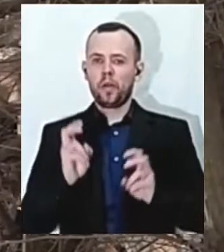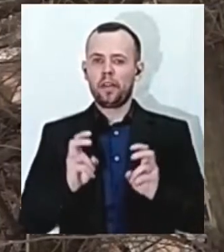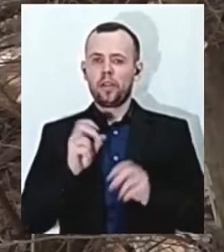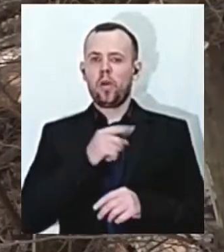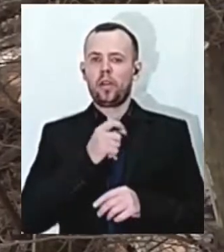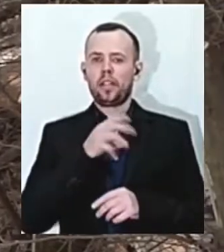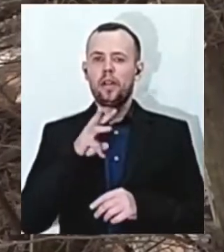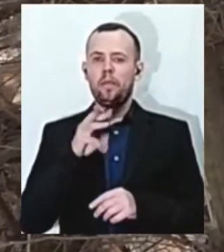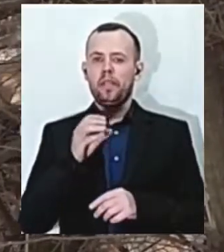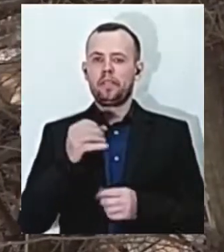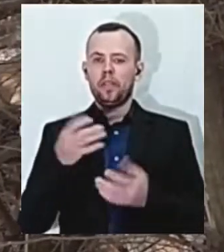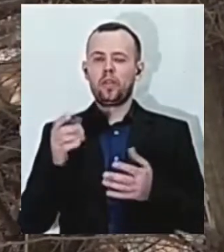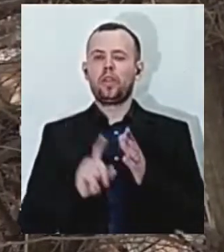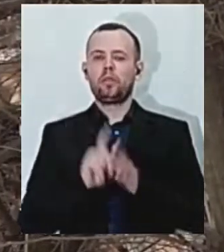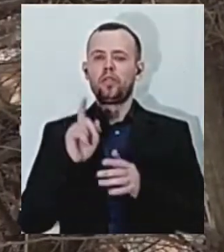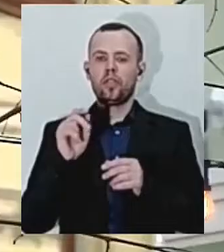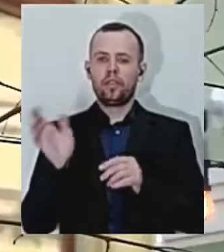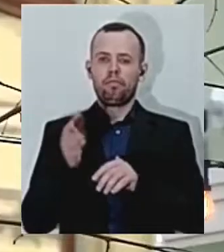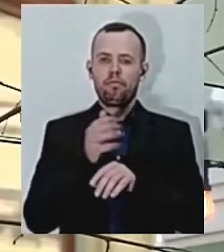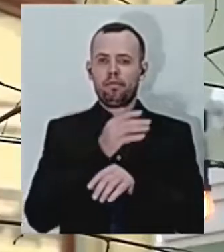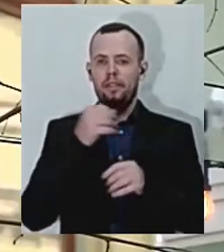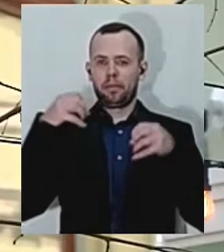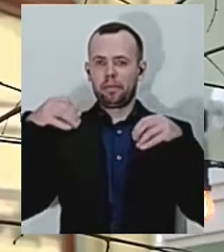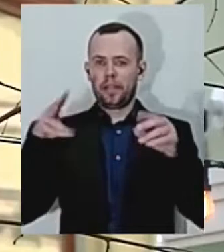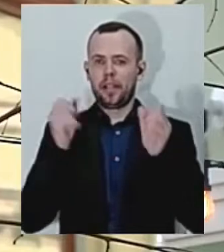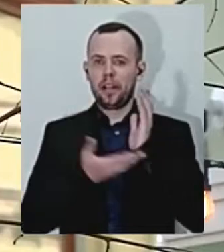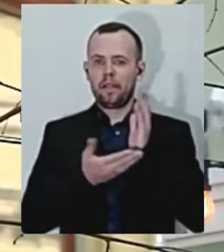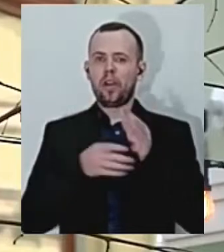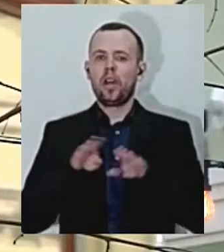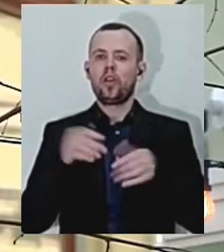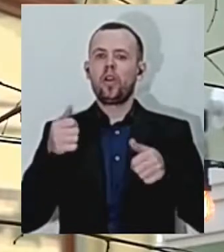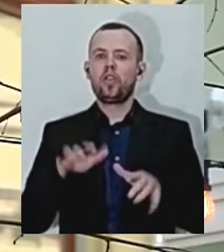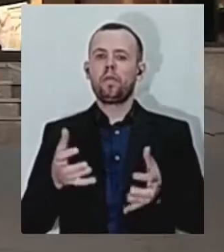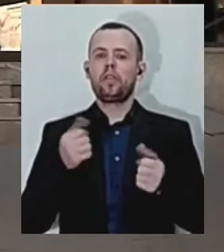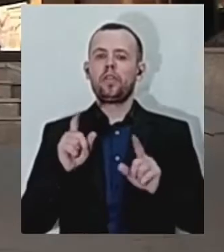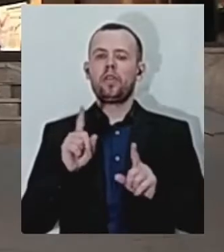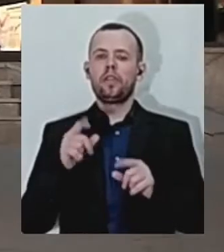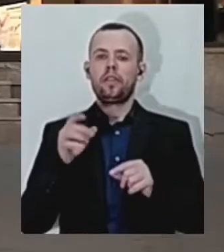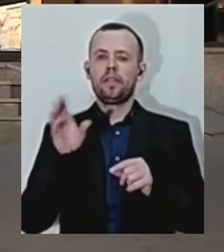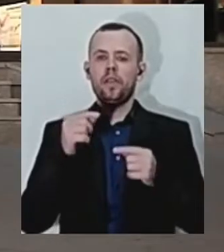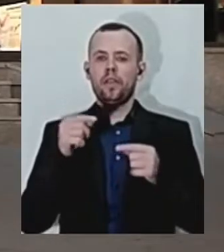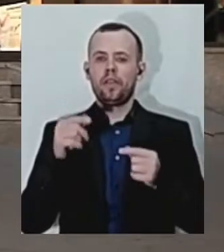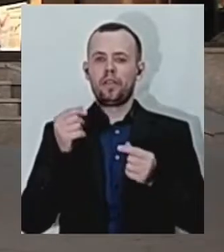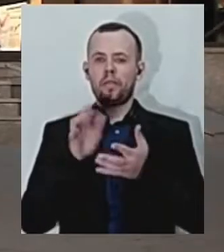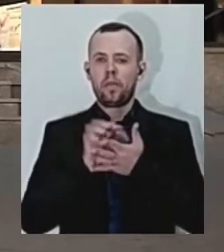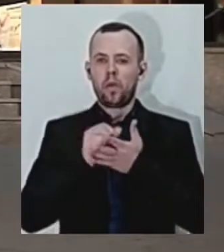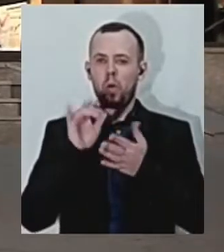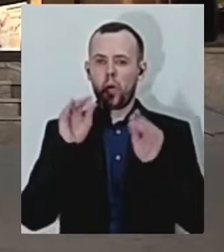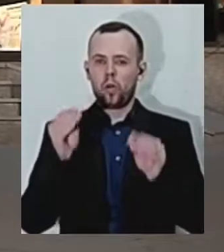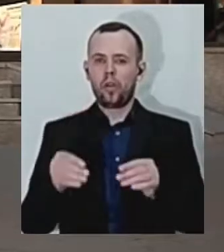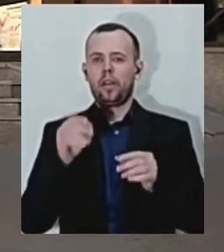розпочали демонтувати ілюмінацію на деревах. Таке рішення прийняли тому, що ці елементи псують кору. Комунальники обрізали прикріплену до